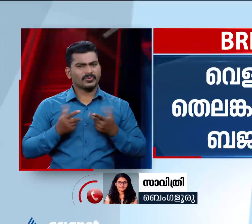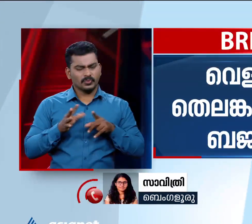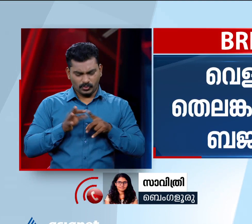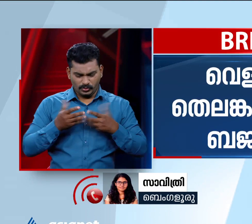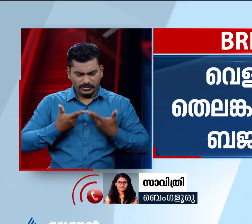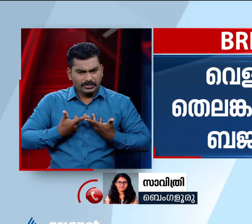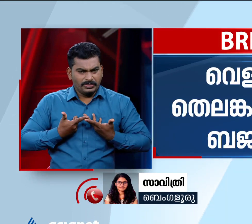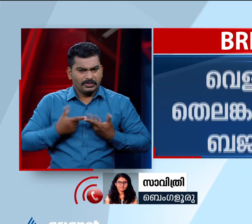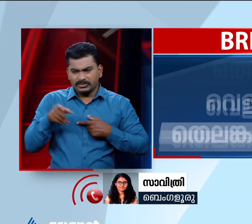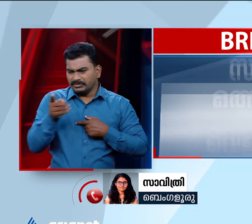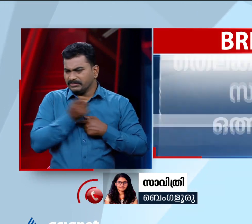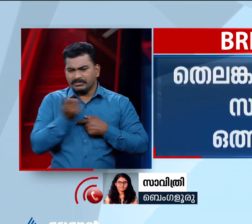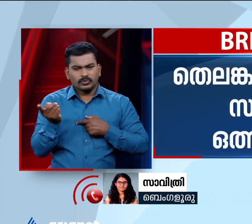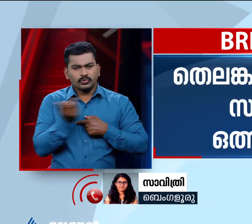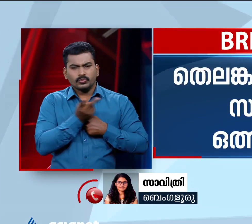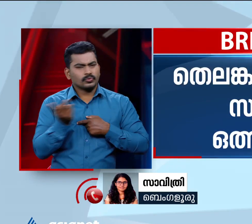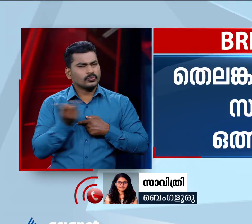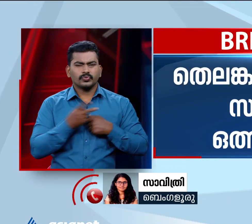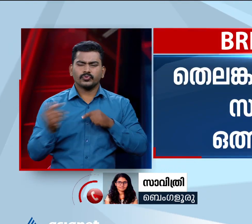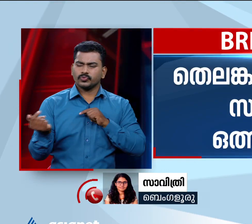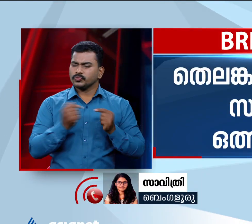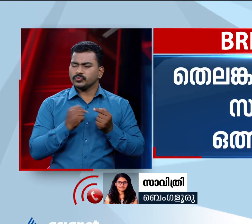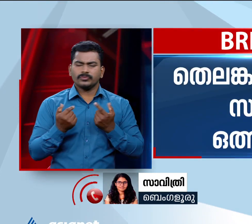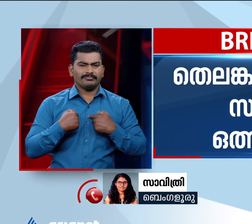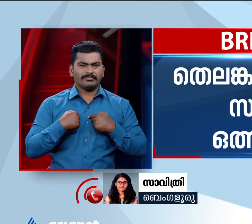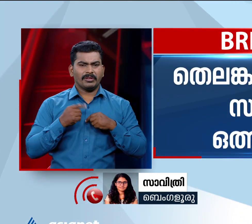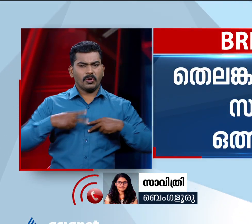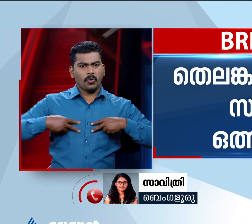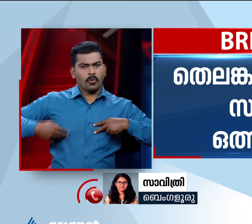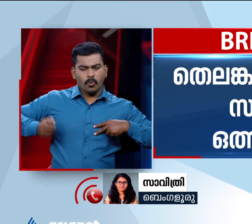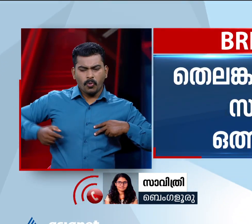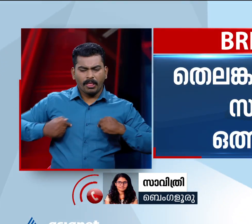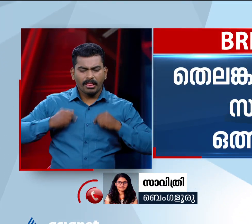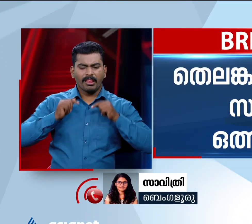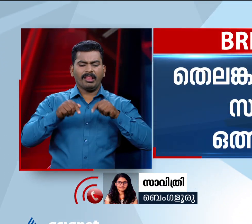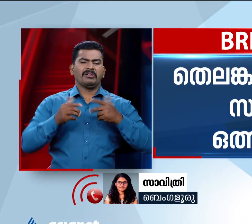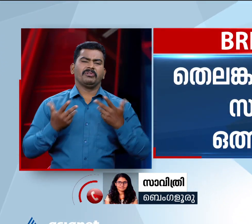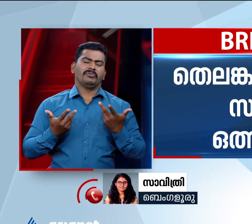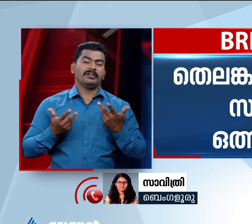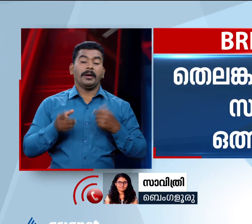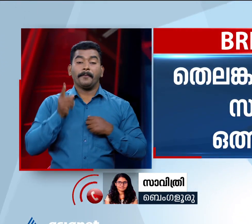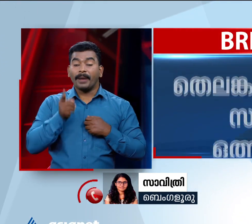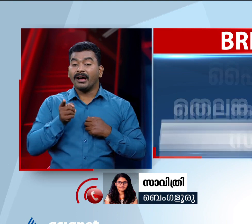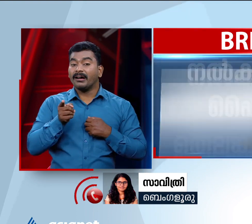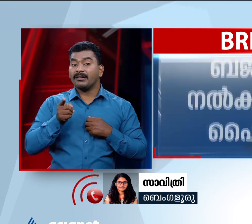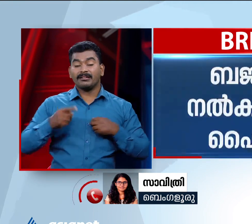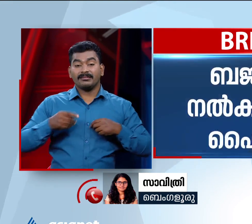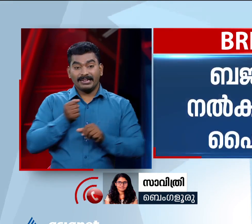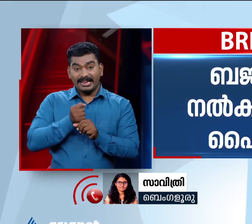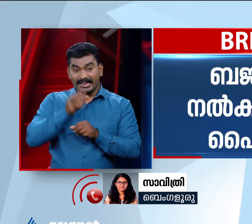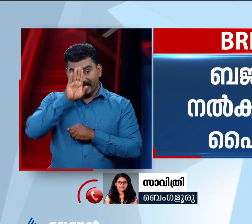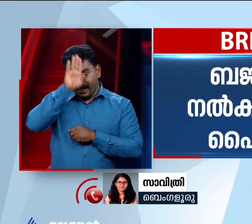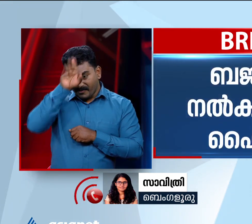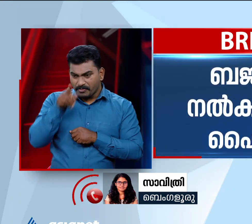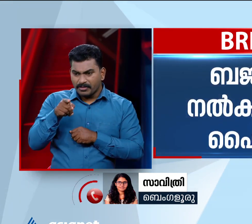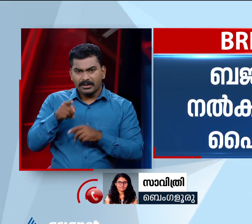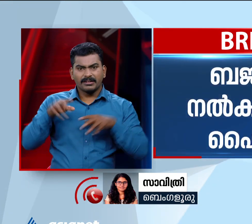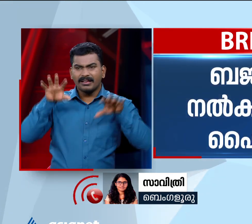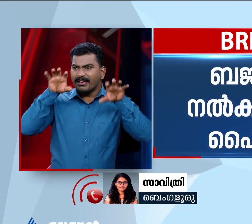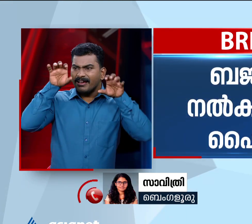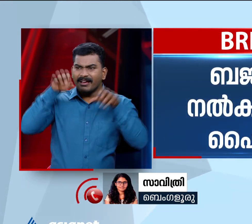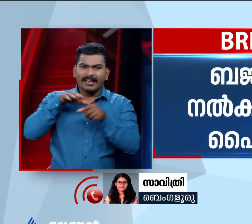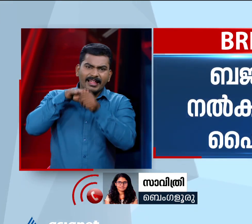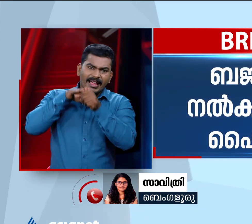ബെഞ്ച് ചോദിച്ചത്. എന്നാൽ ഭരണഘടന പ്രതിസന്ധിയിലാകുമ്പോൾ തീർച്ചയായും കോടതിക്ക് ഇടപെടാമെന്നും ഗവർണർക്ക് ഇത്തരത്തിലൊരു നിർദ്ദേശം നൽകാമെന്നും സർക്കാർ വാദിച്ചു.